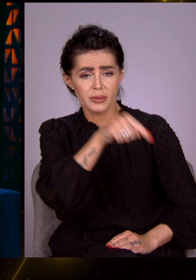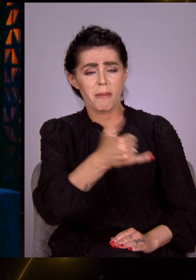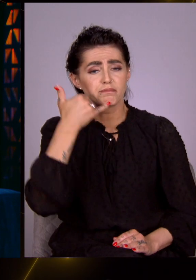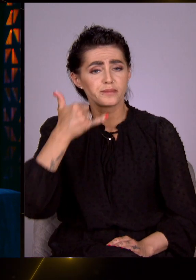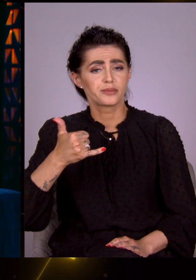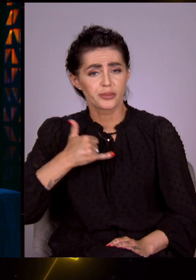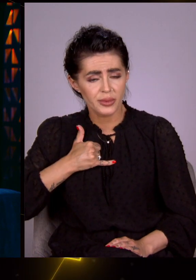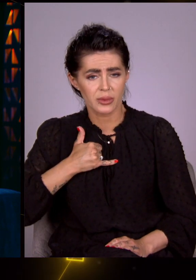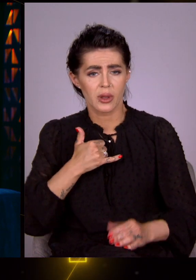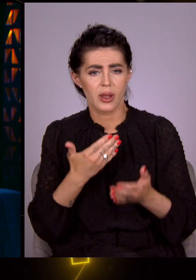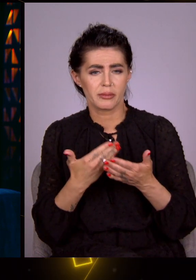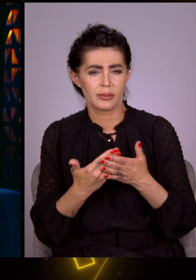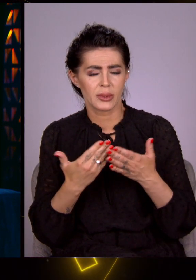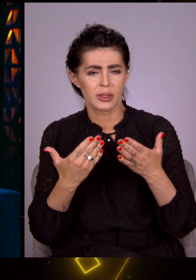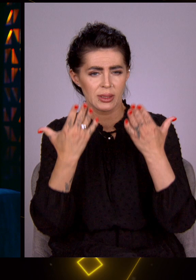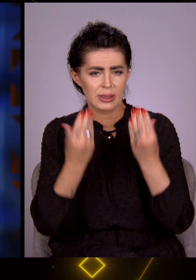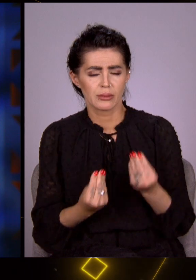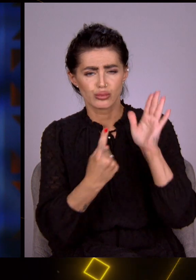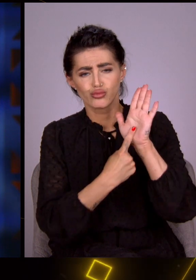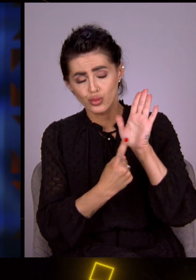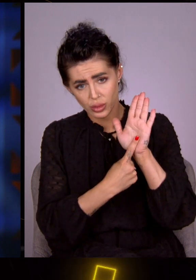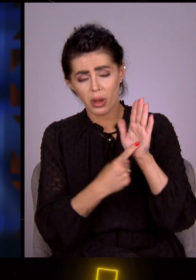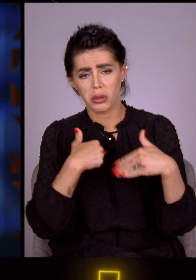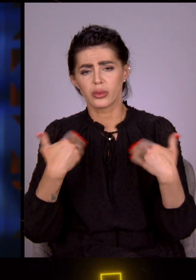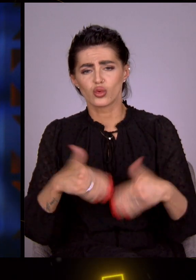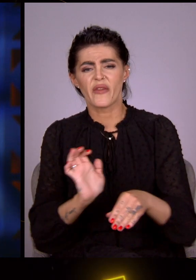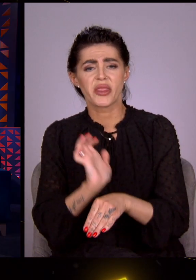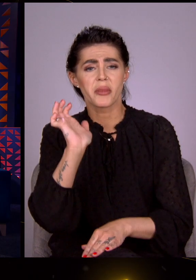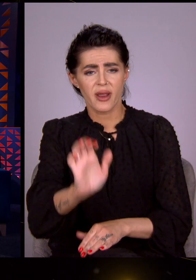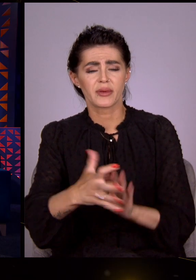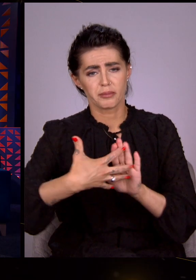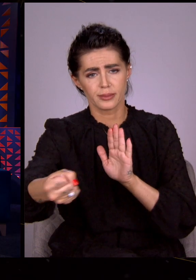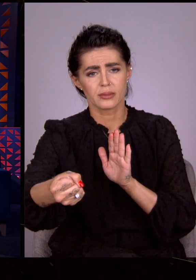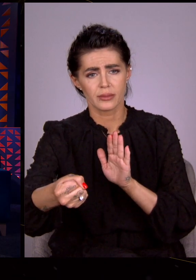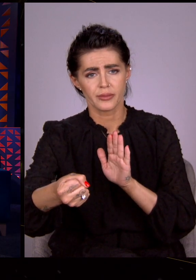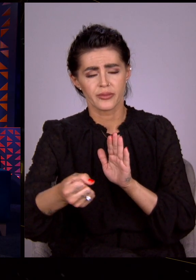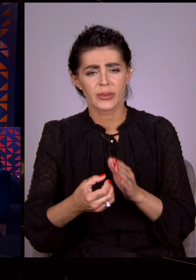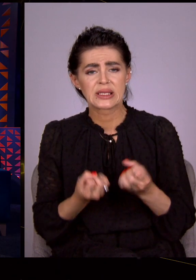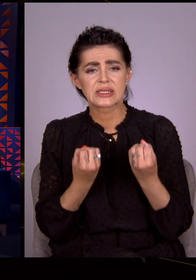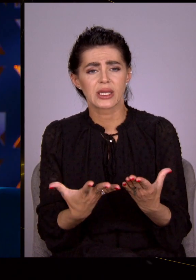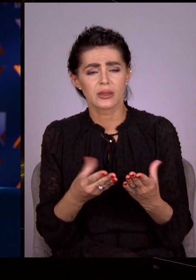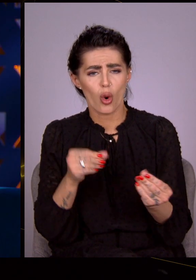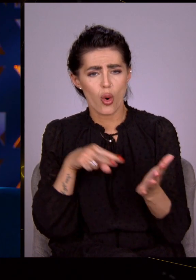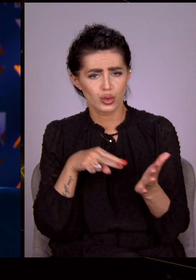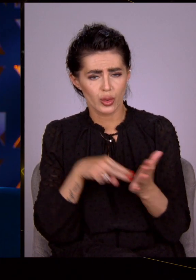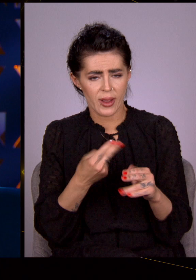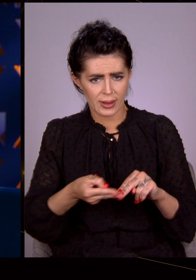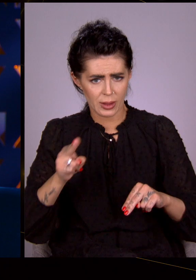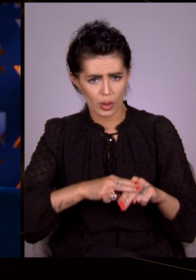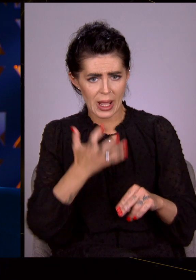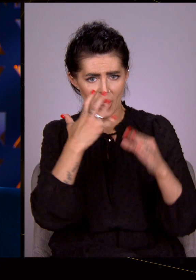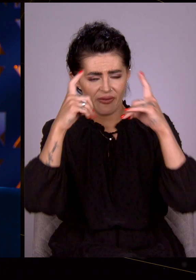днів 6 і каже, я вам відправила, приймайте. А скільки коштує такий тепловізор? Якщо